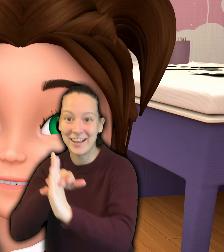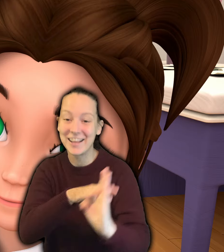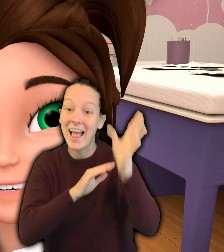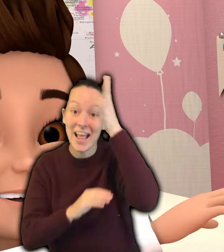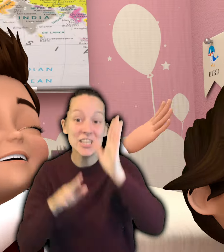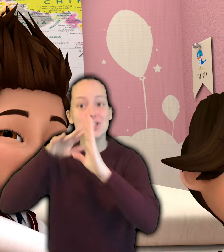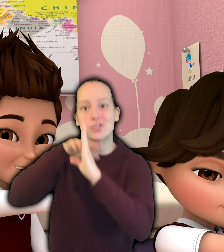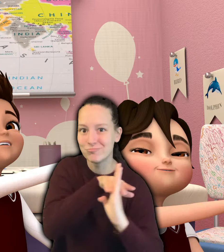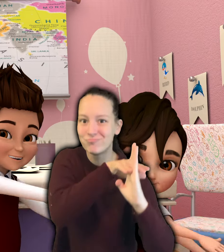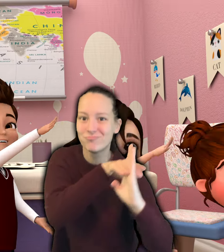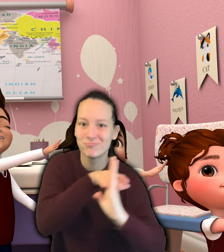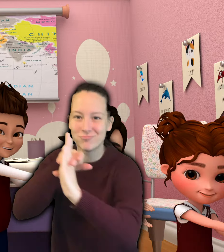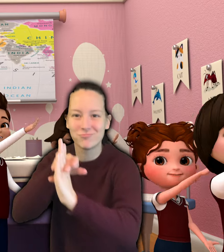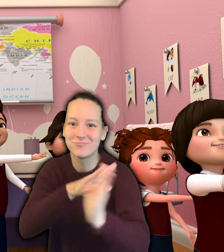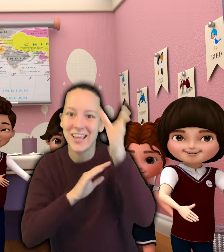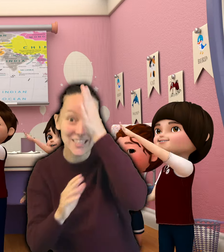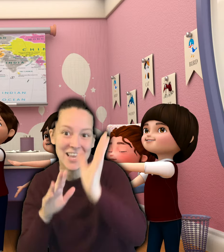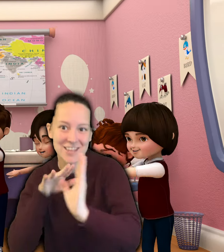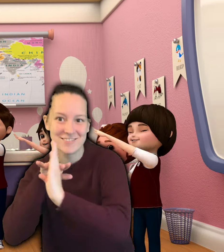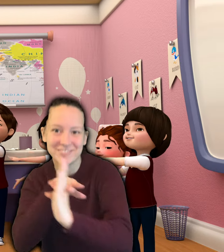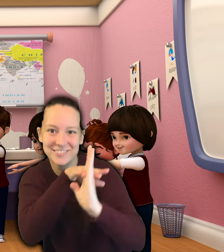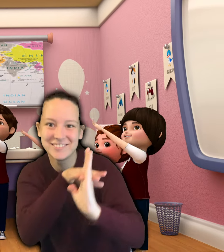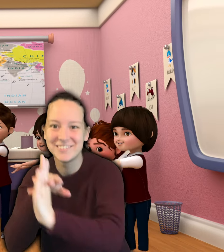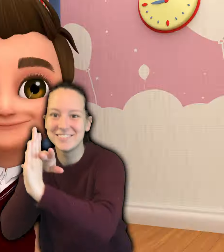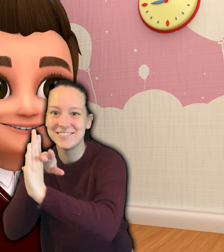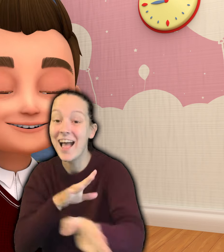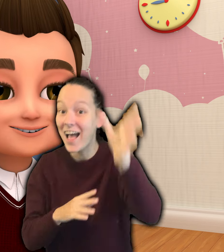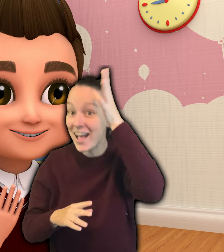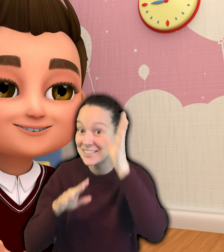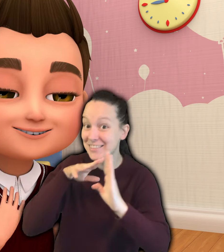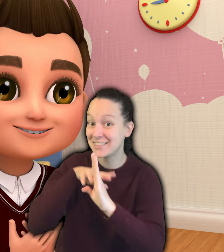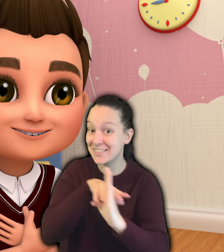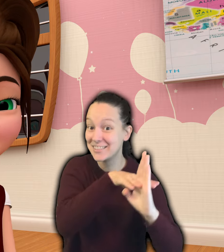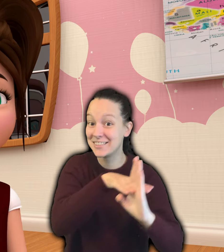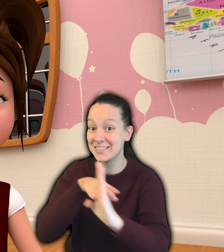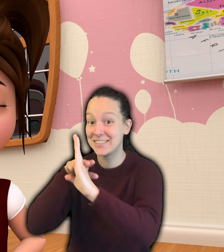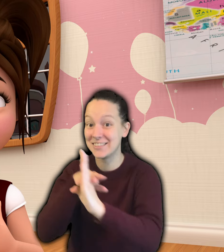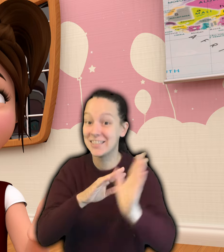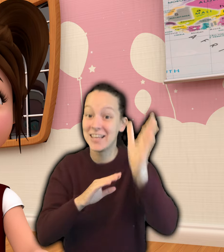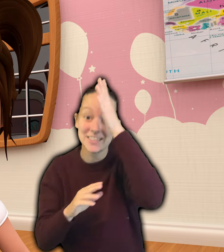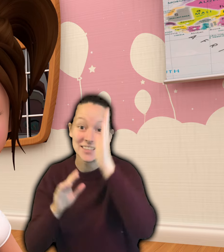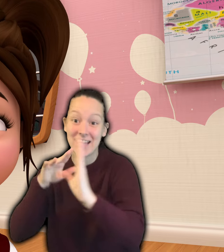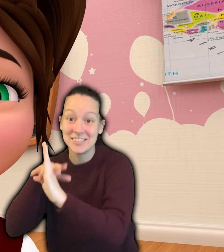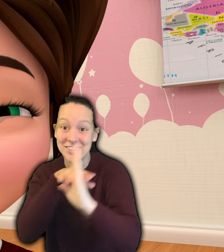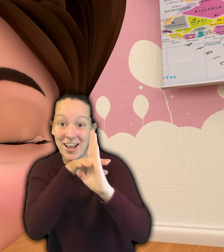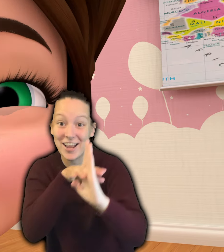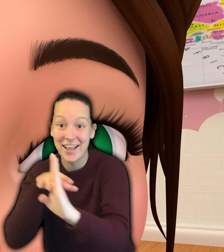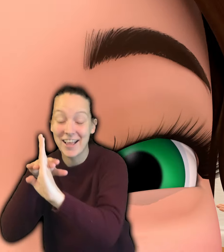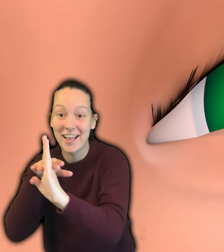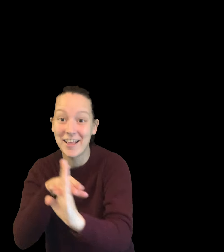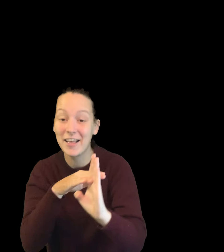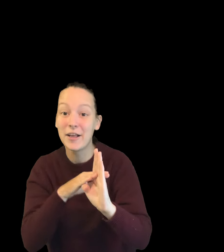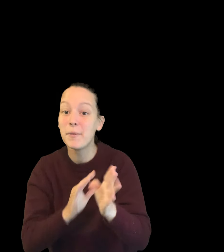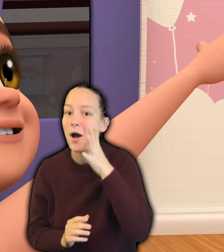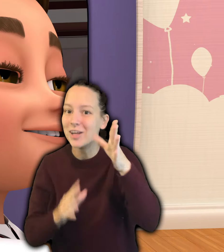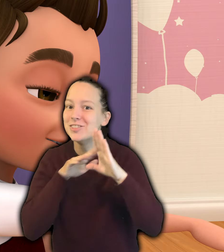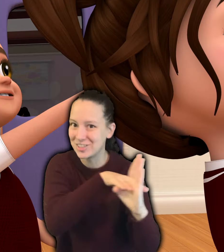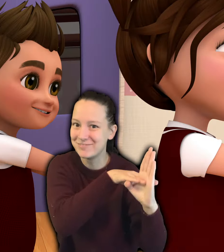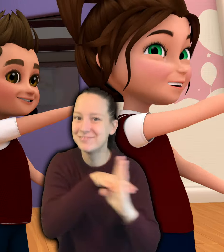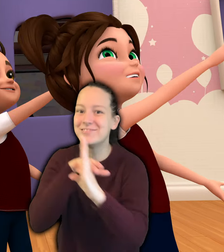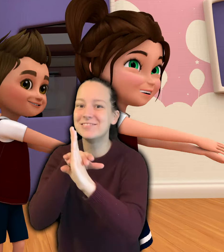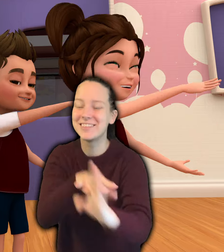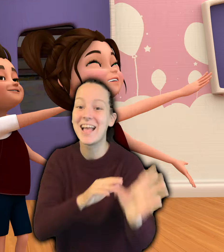ザメパパザメパパザメパパザメパパザメ